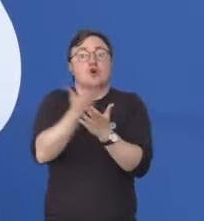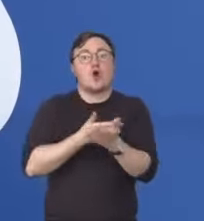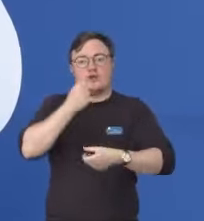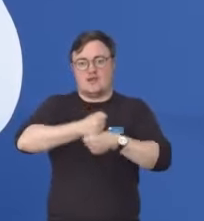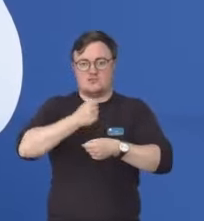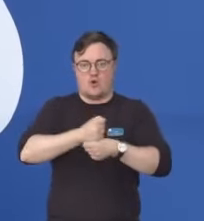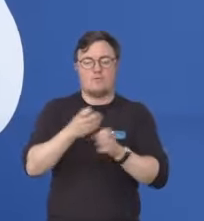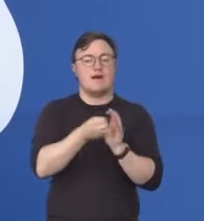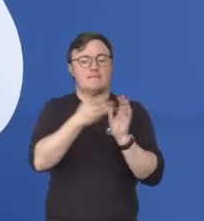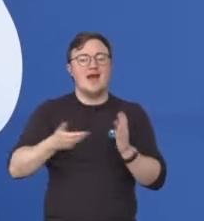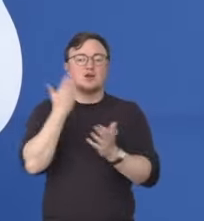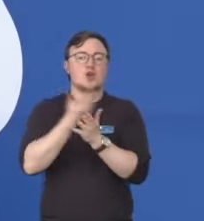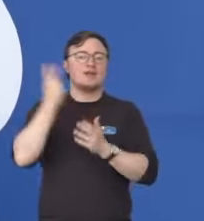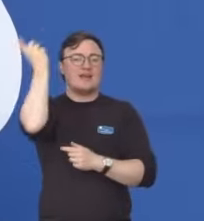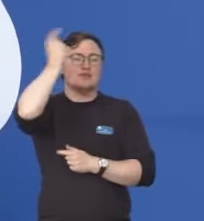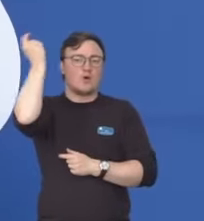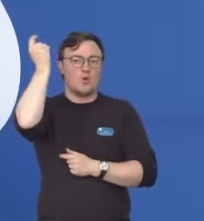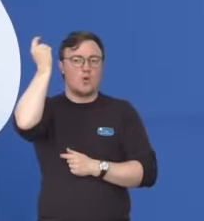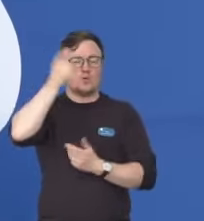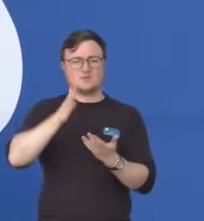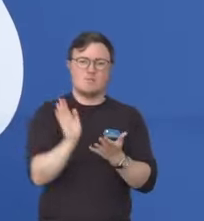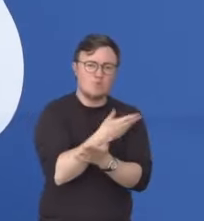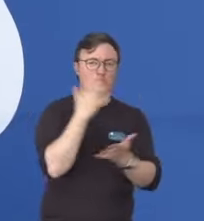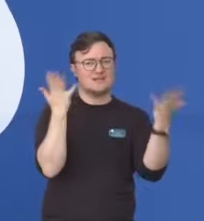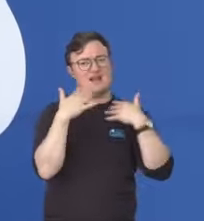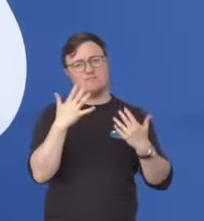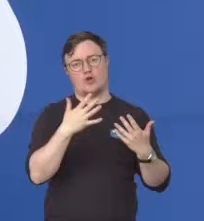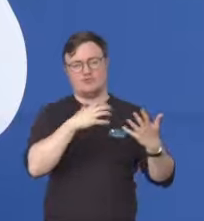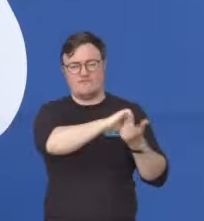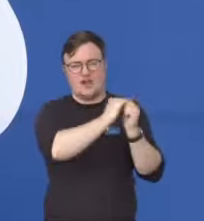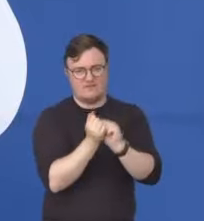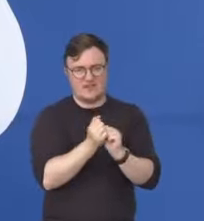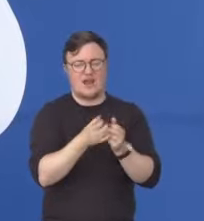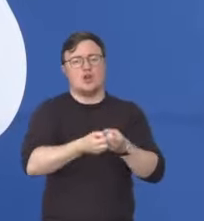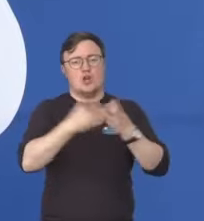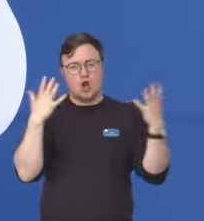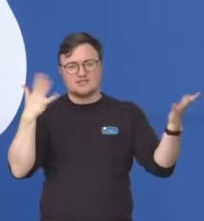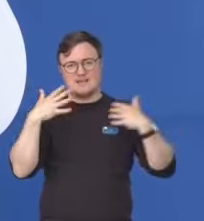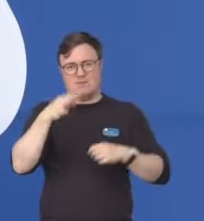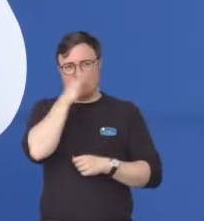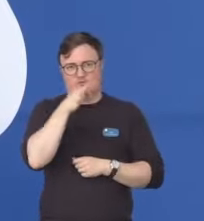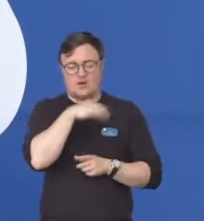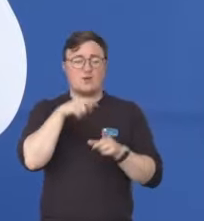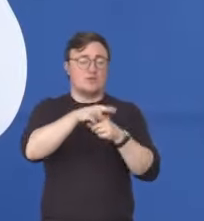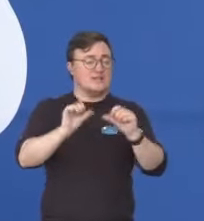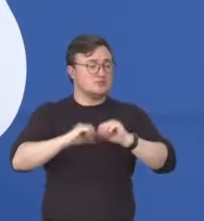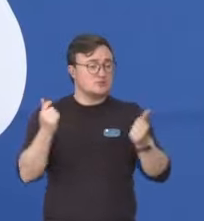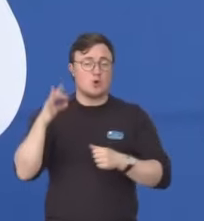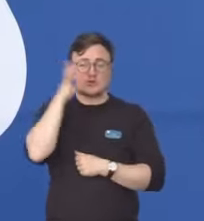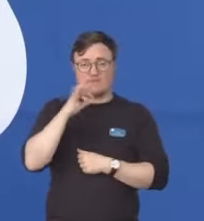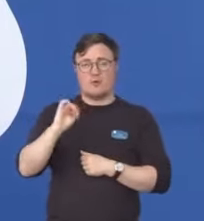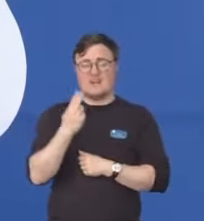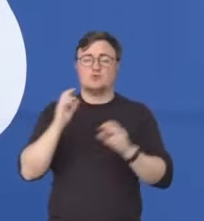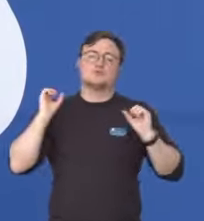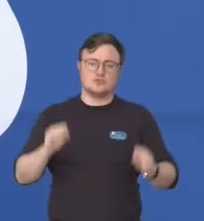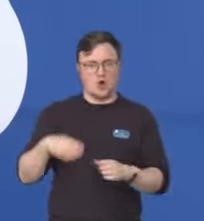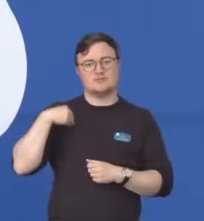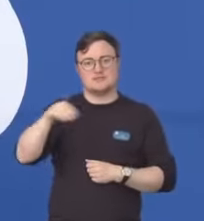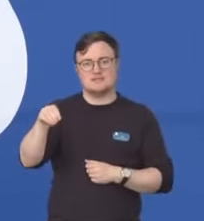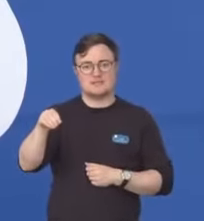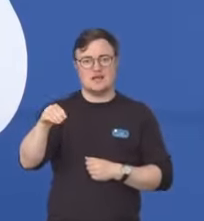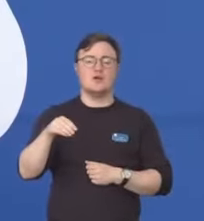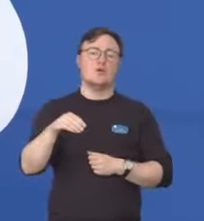innovationer för att bekämpa klimatförändringarna, för att lösa klimatfrågan. Och det är också en av de absolut största frågorna som EU ska göra och utveckla Fit for